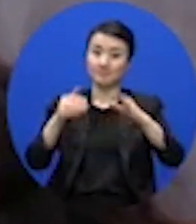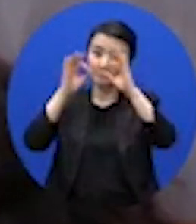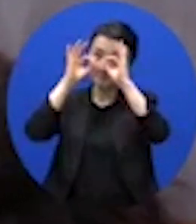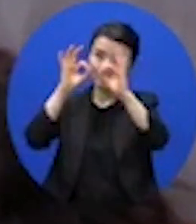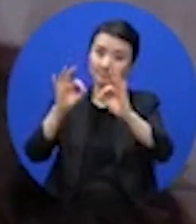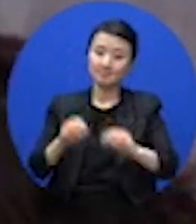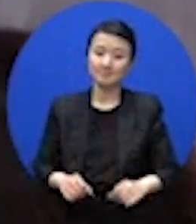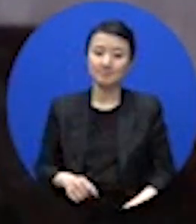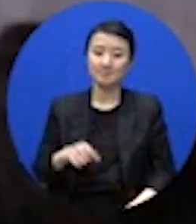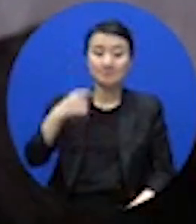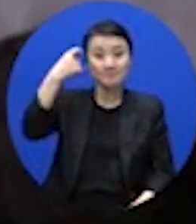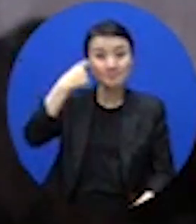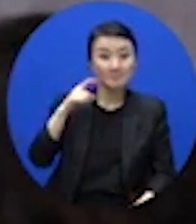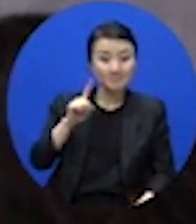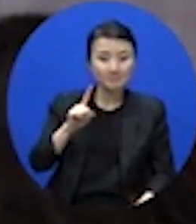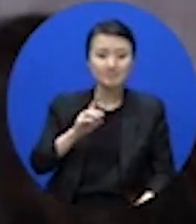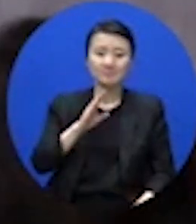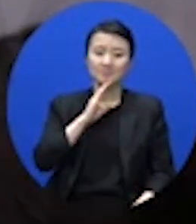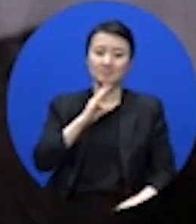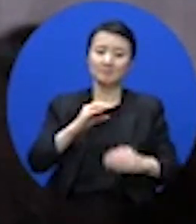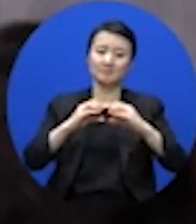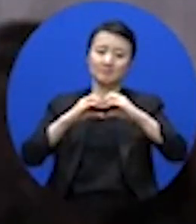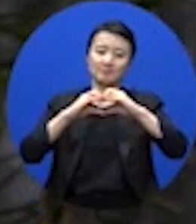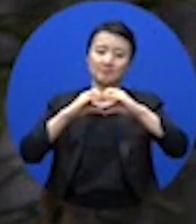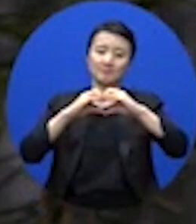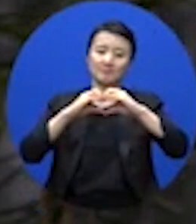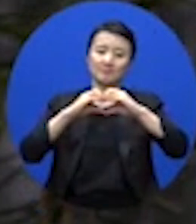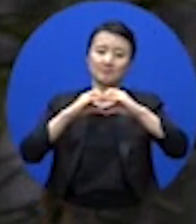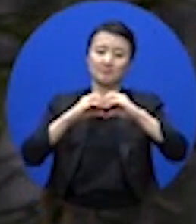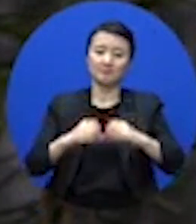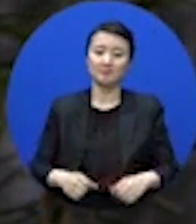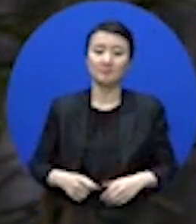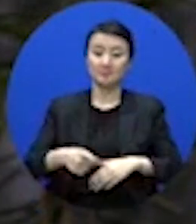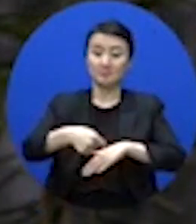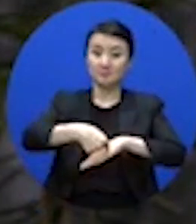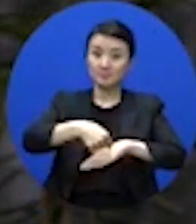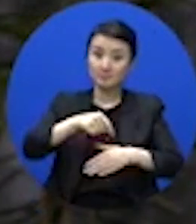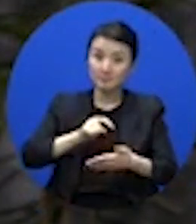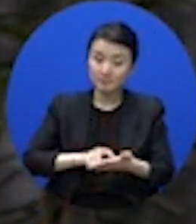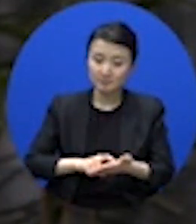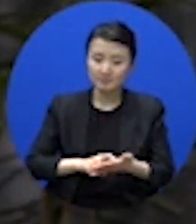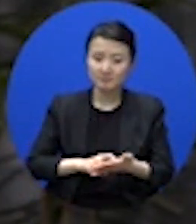뭘로 보이세요? 이게 하트죠. 우리 마음이에요. 우리 마음이